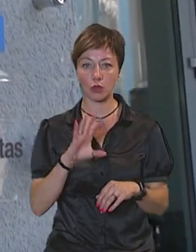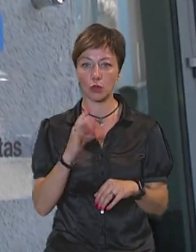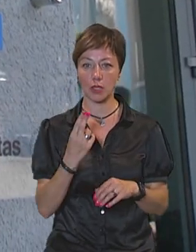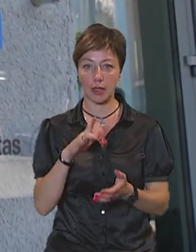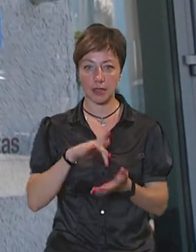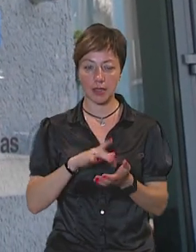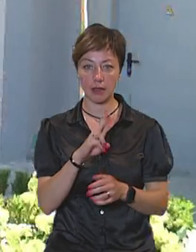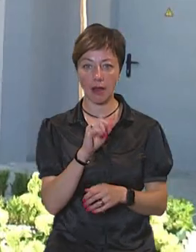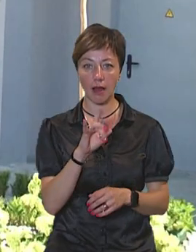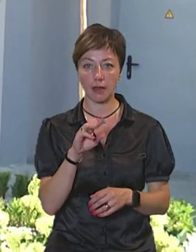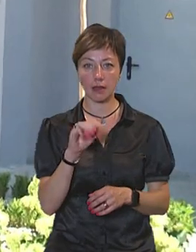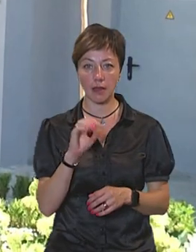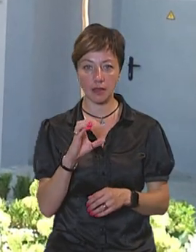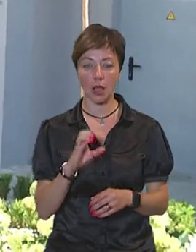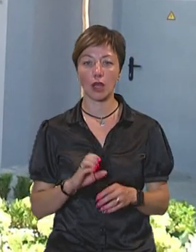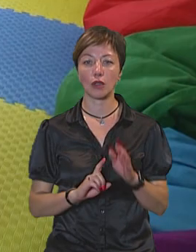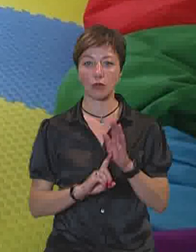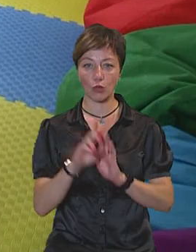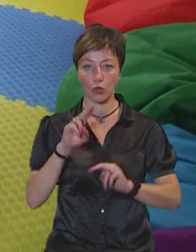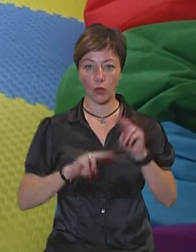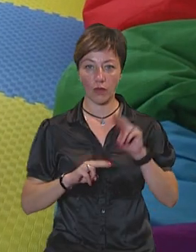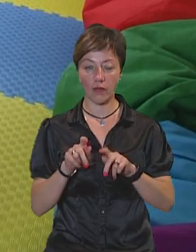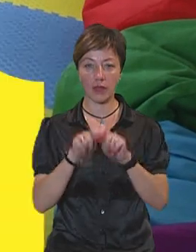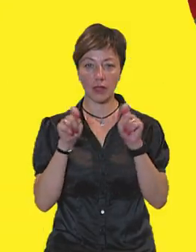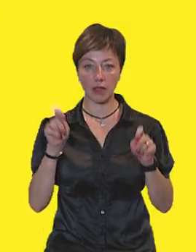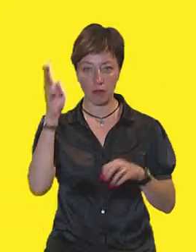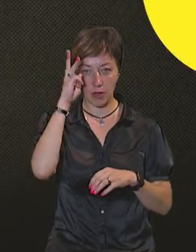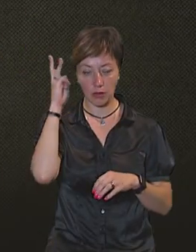соціальний центр Карітасу, збудований з нуля, відкрили у Хмельницькому.